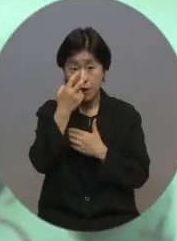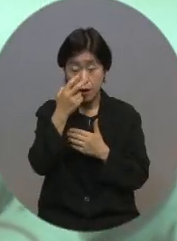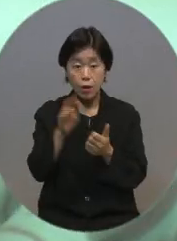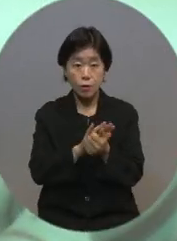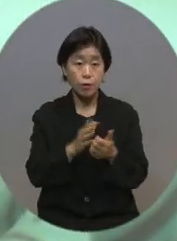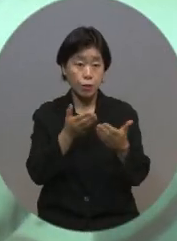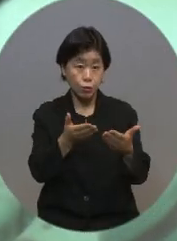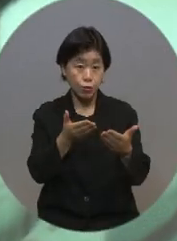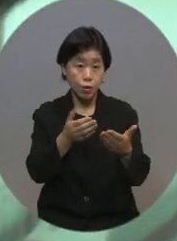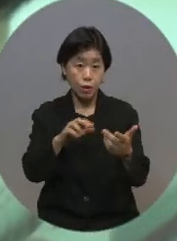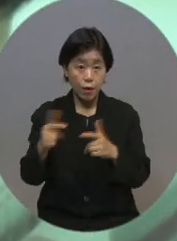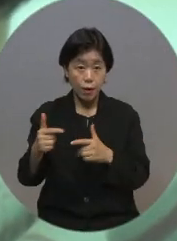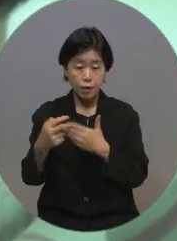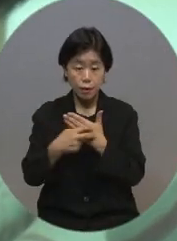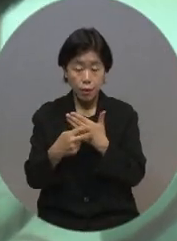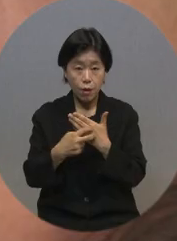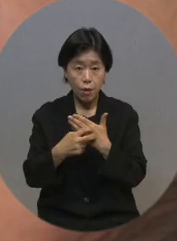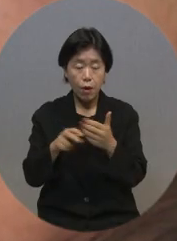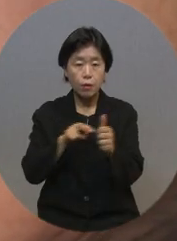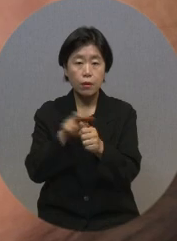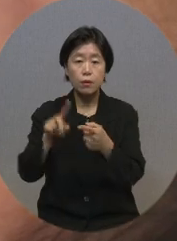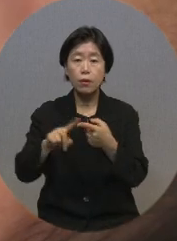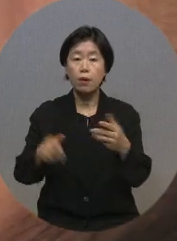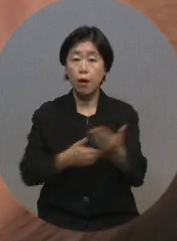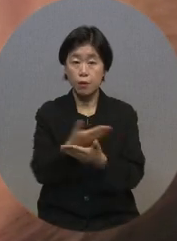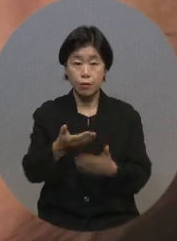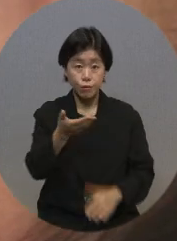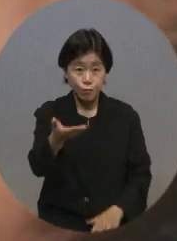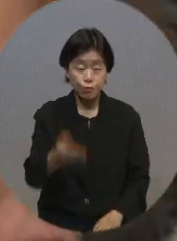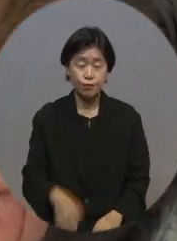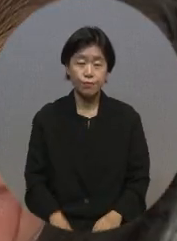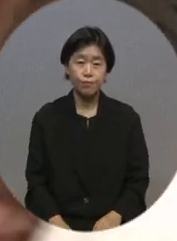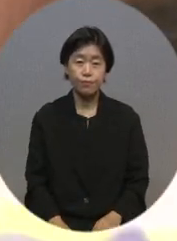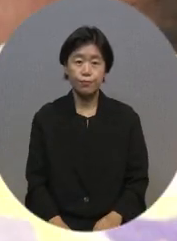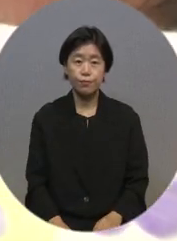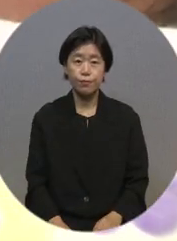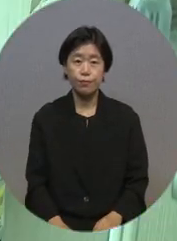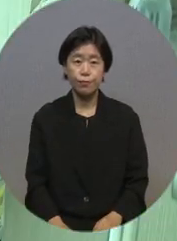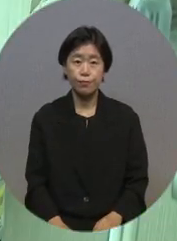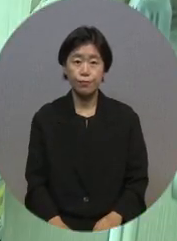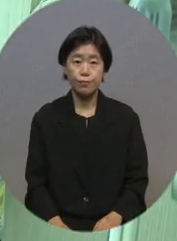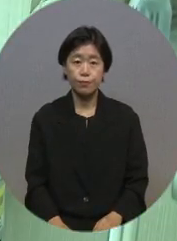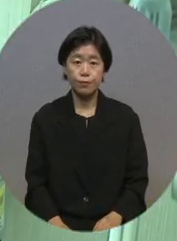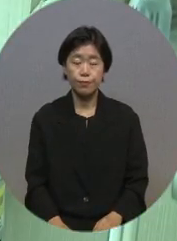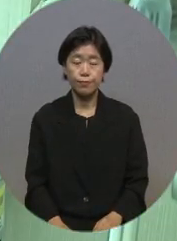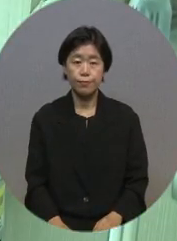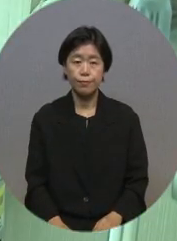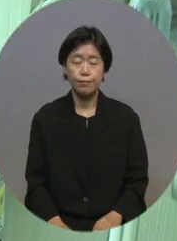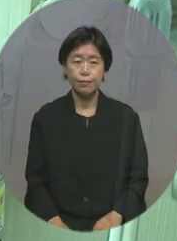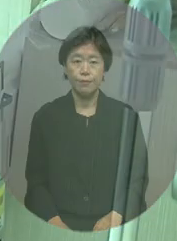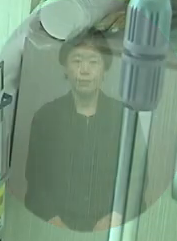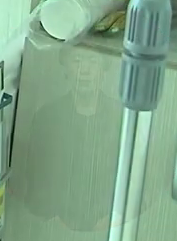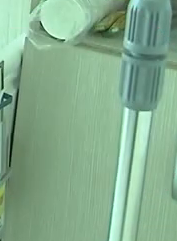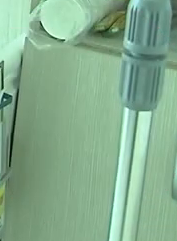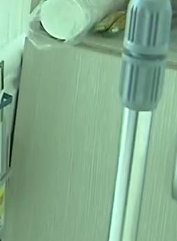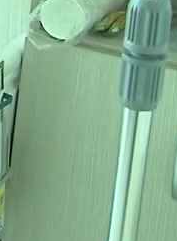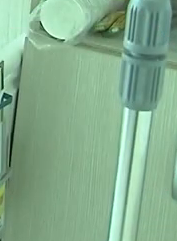공유하고 안전한 출산 환경과 출산 치나 분위기를 조성하겠다고 밝혔습니다 복지 tv 정원 방송 김입니다